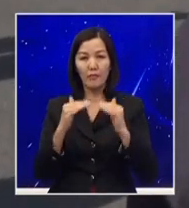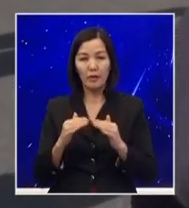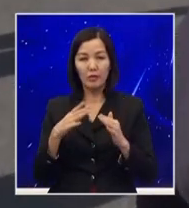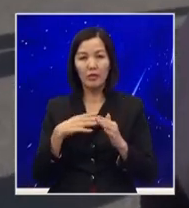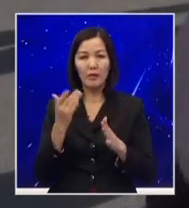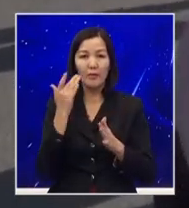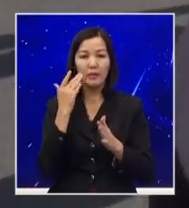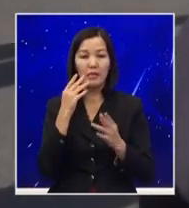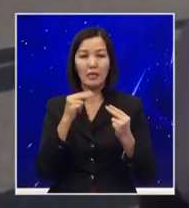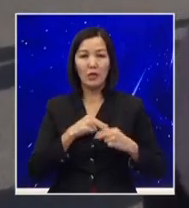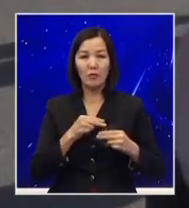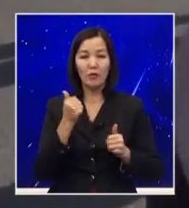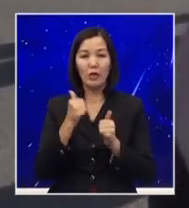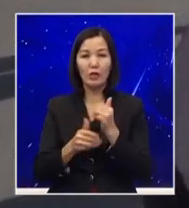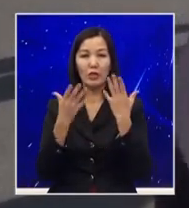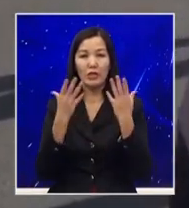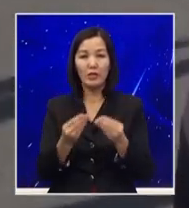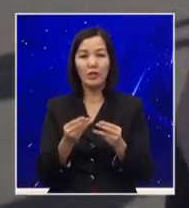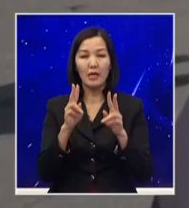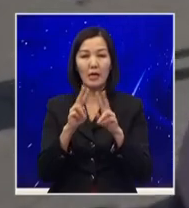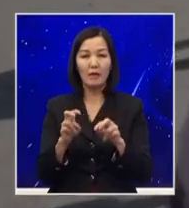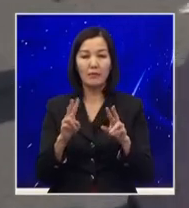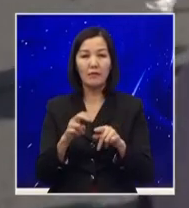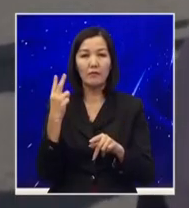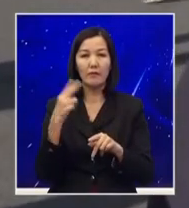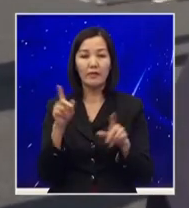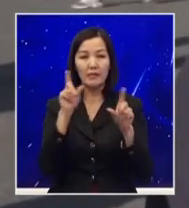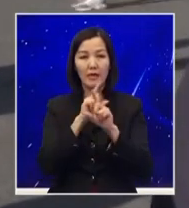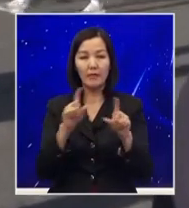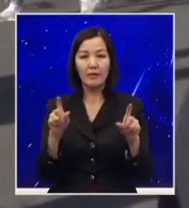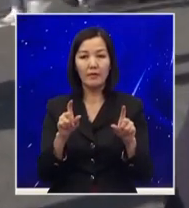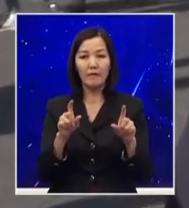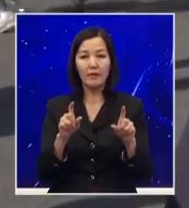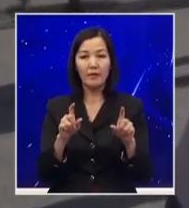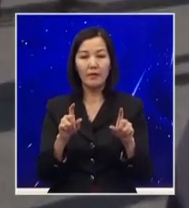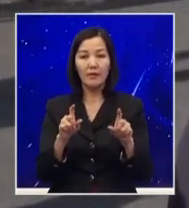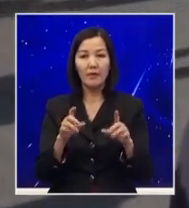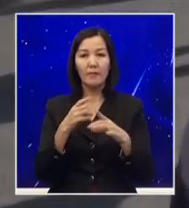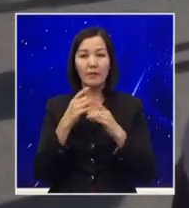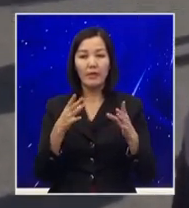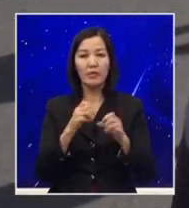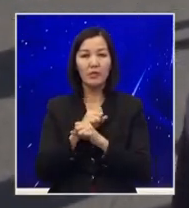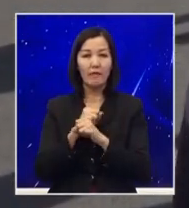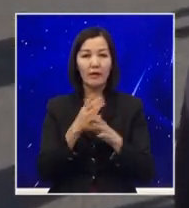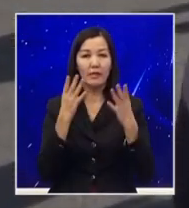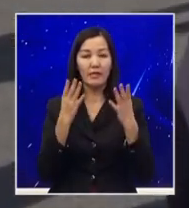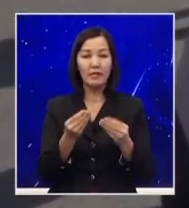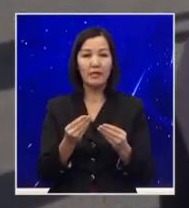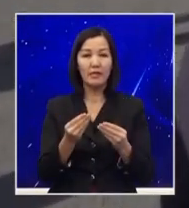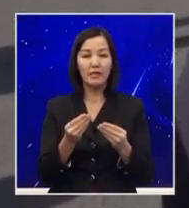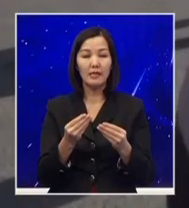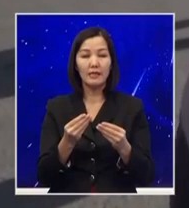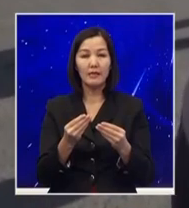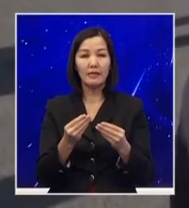работа мониторинговой группы. Ежедневно мы обследуем более 20 объектов. Но в праздничные выходные дни делаем